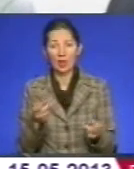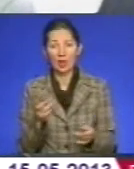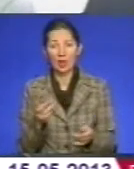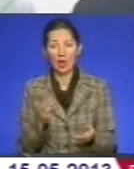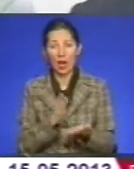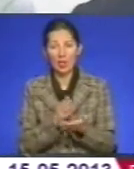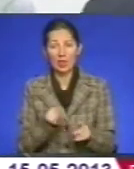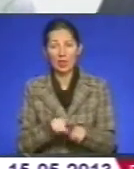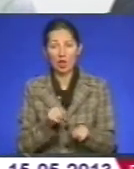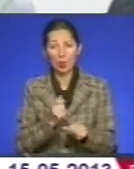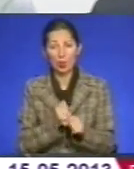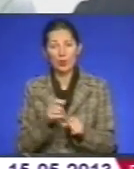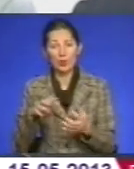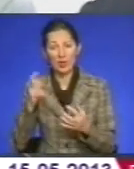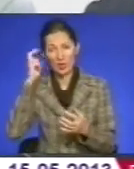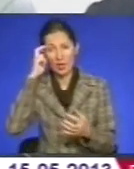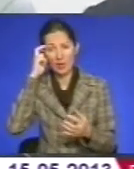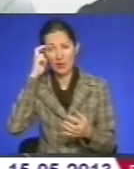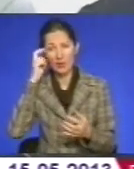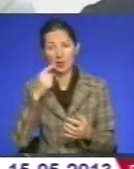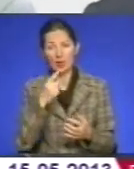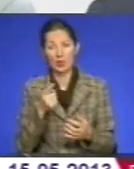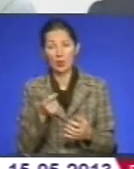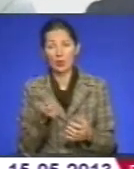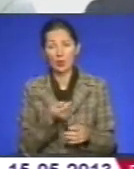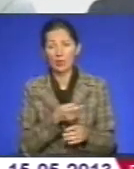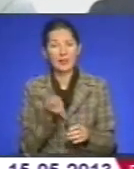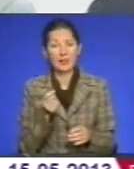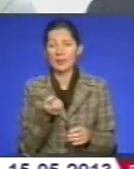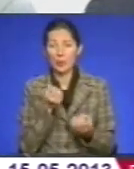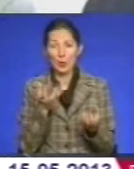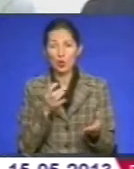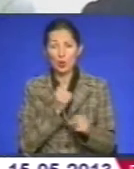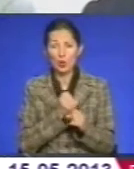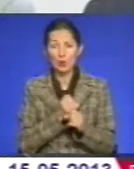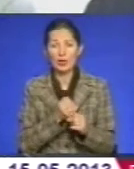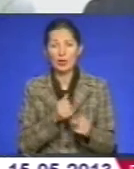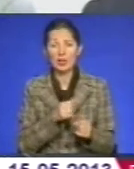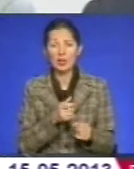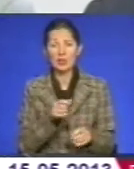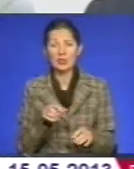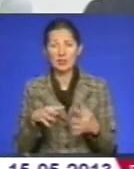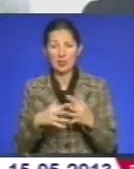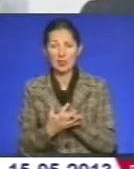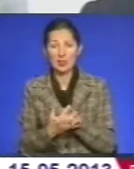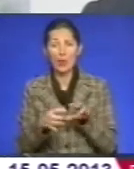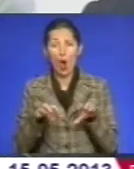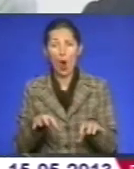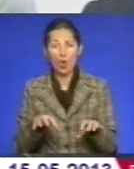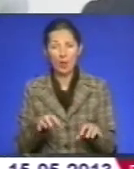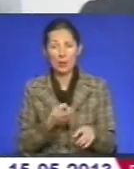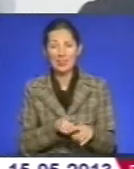з Києва або за меж Києва, досить непросто працювати саме сільським головам. І це